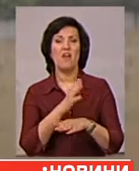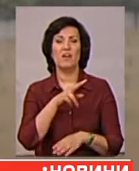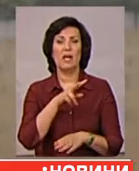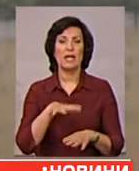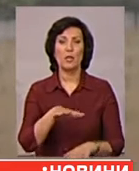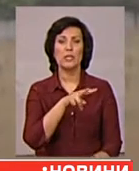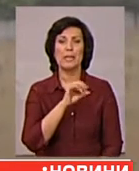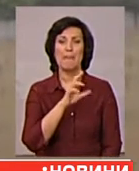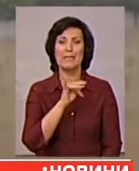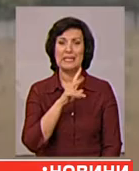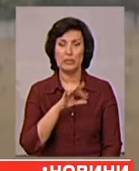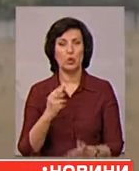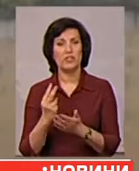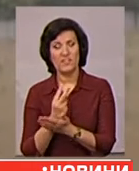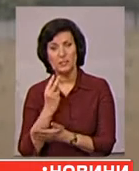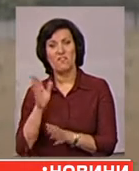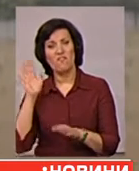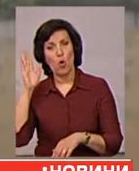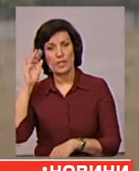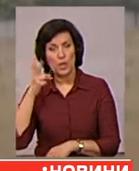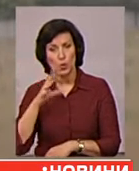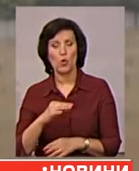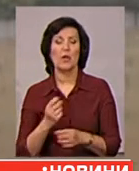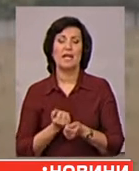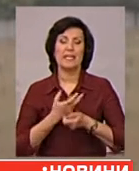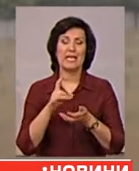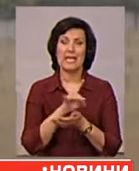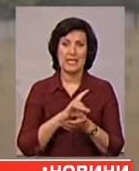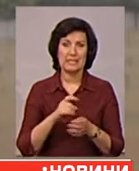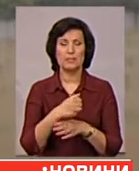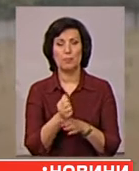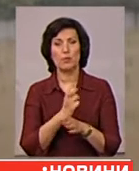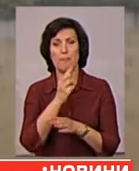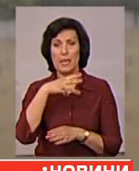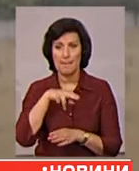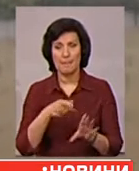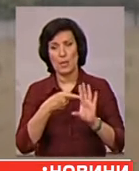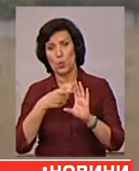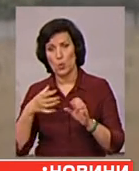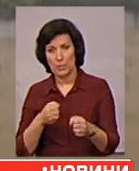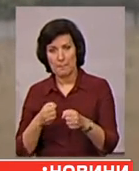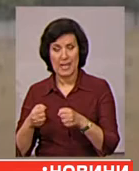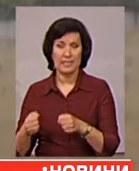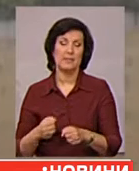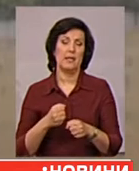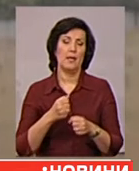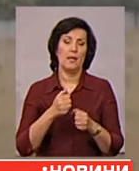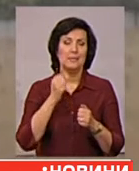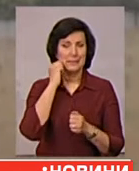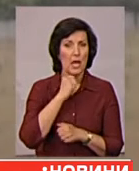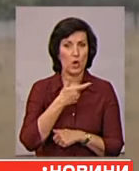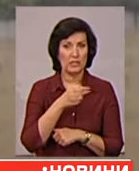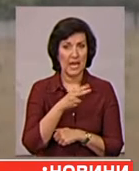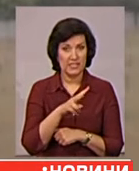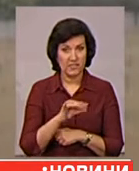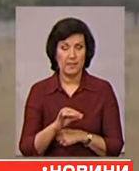Лебединського, двічі біля Водяного. Декілька разів з озброєння БМП та великокаліберних кулеметів ворог бив по наших позиціях на підступах до